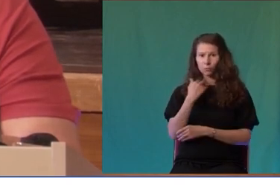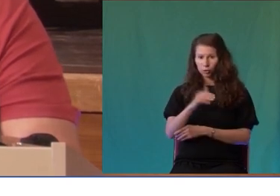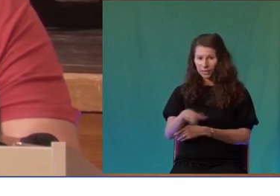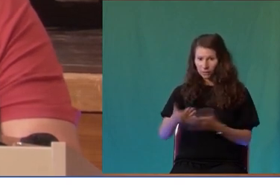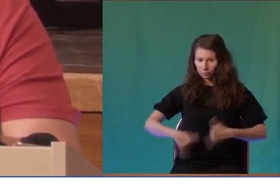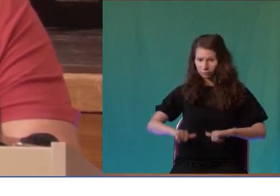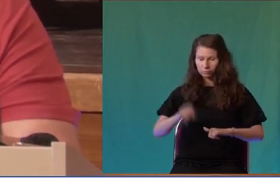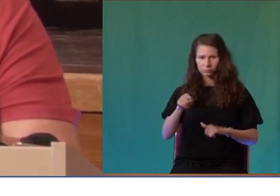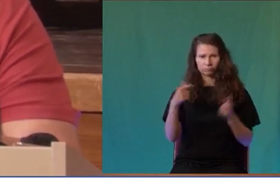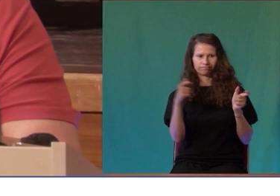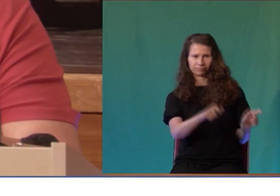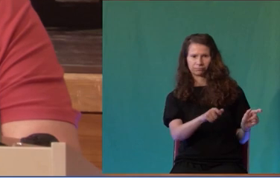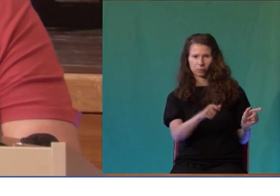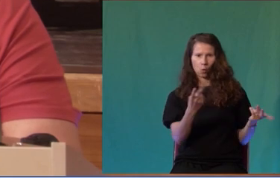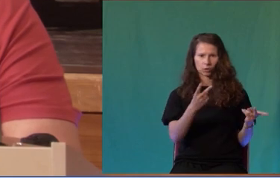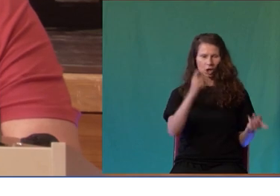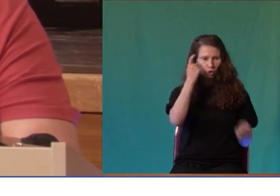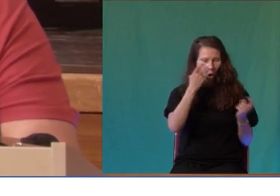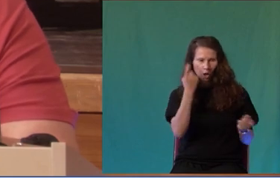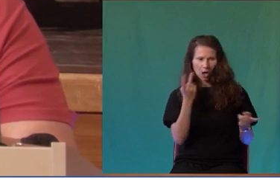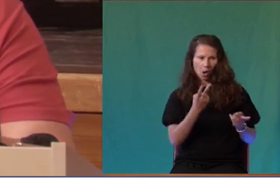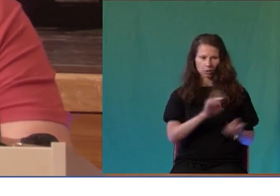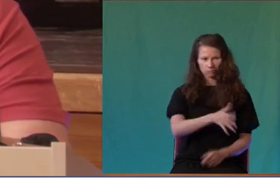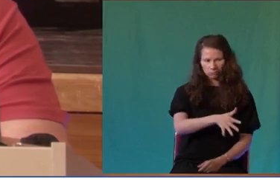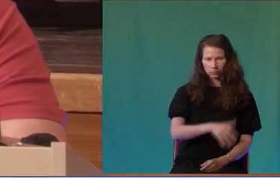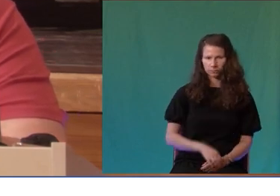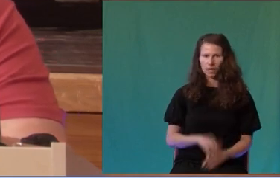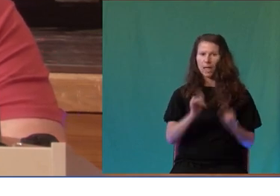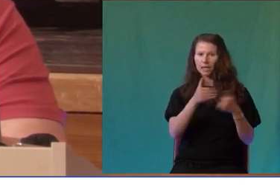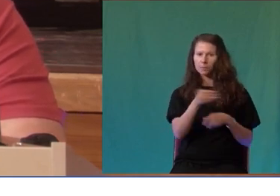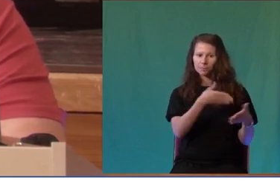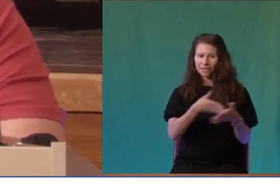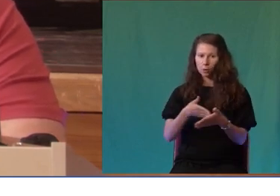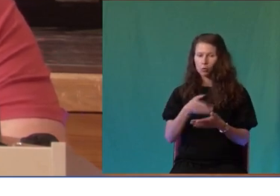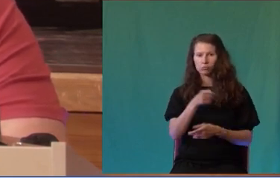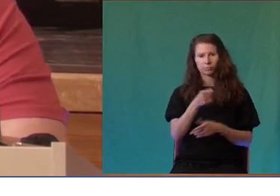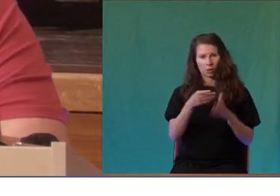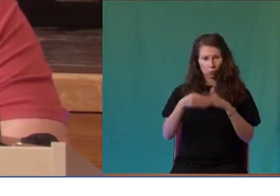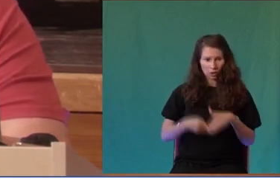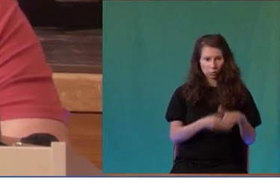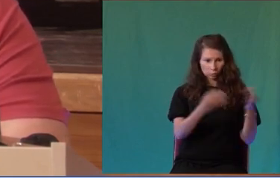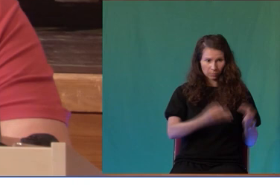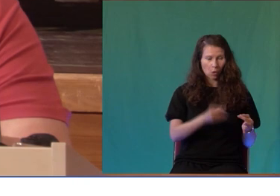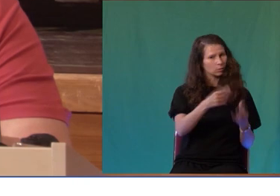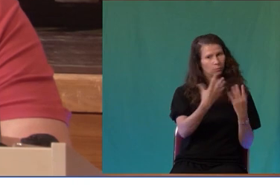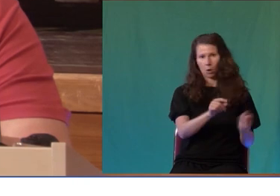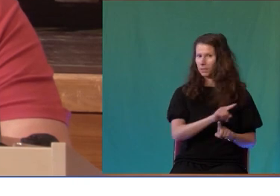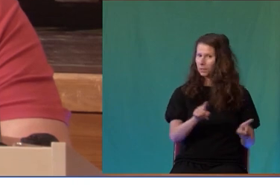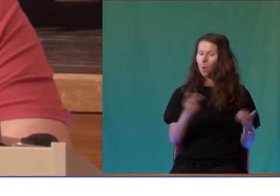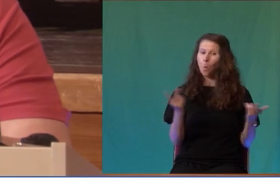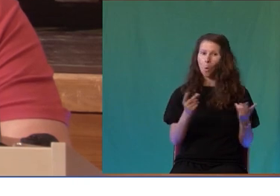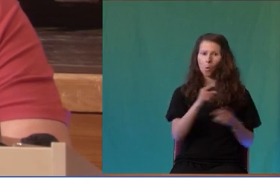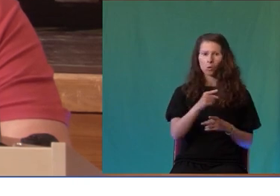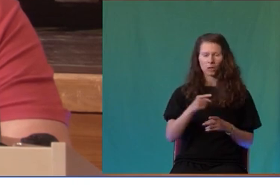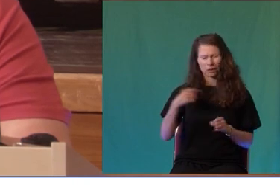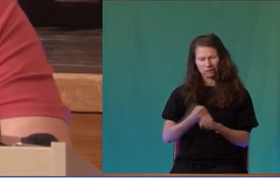Bedenken oder gar Ablehnung noch immer erhalten Eltern mit Behinderung oft nicht die Unterstützung die Sie benötigen oder müssen sich